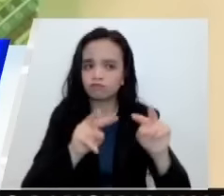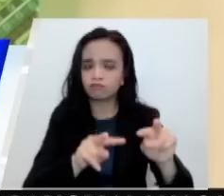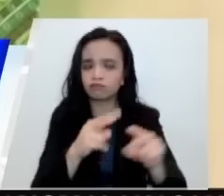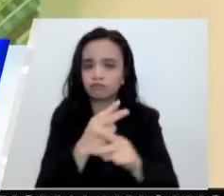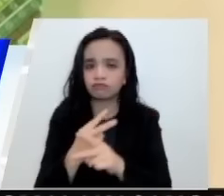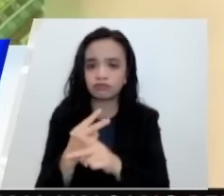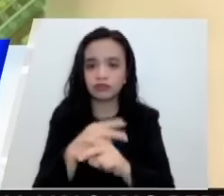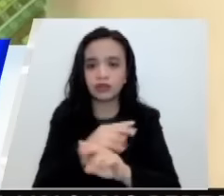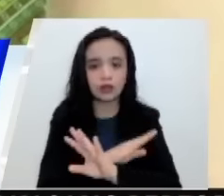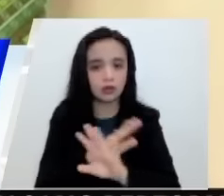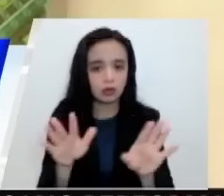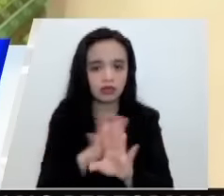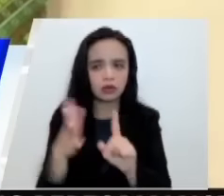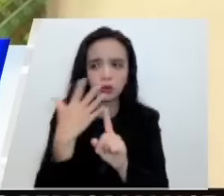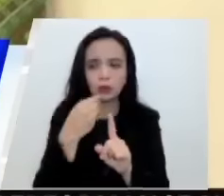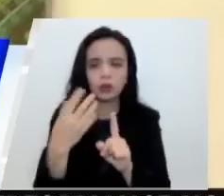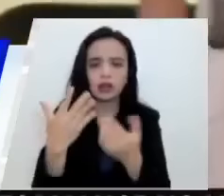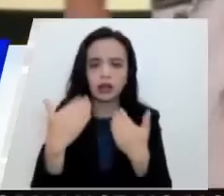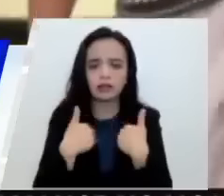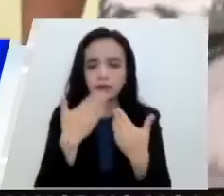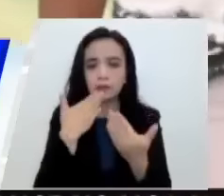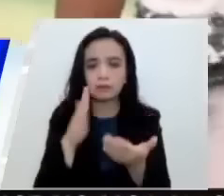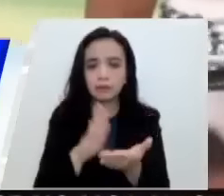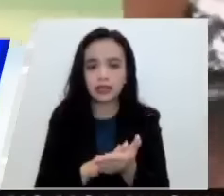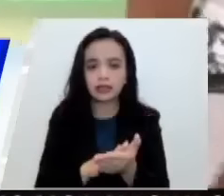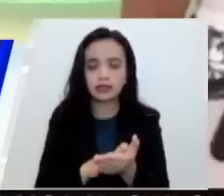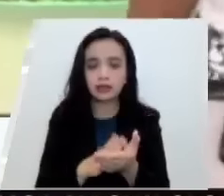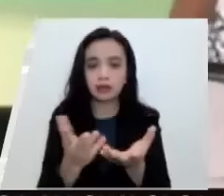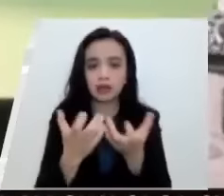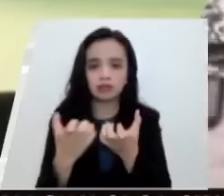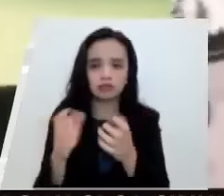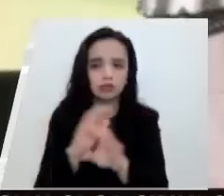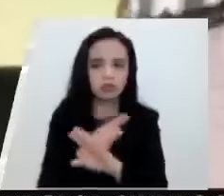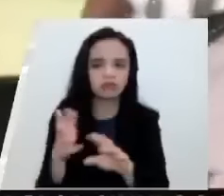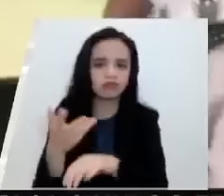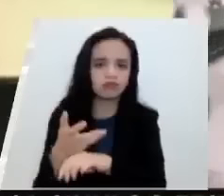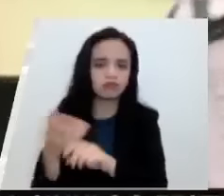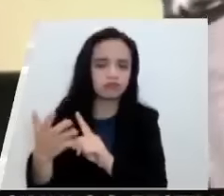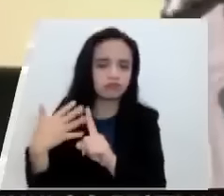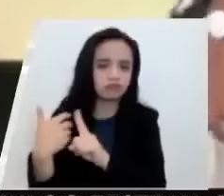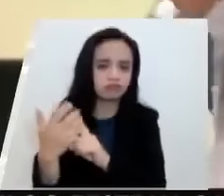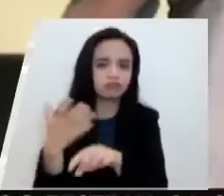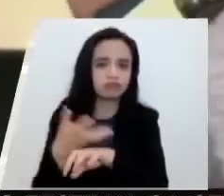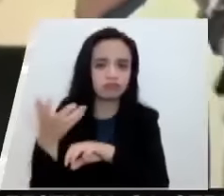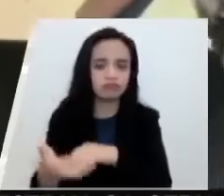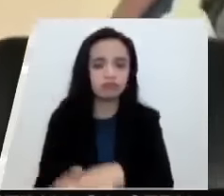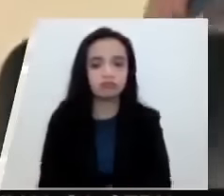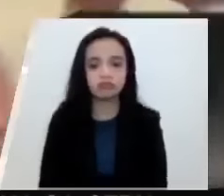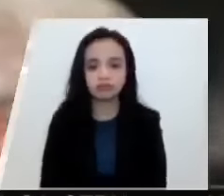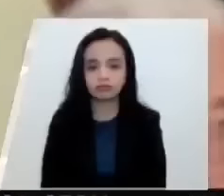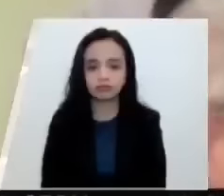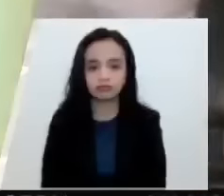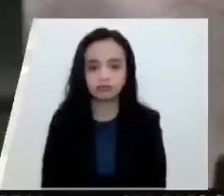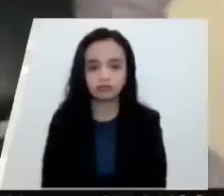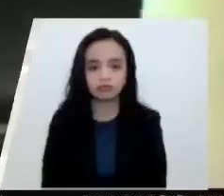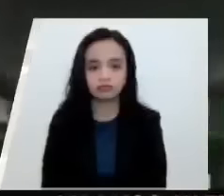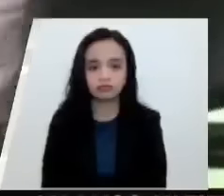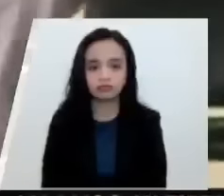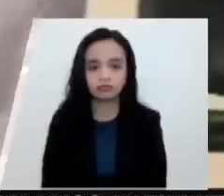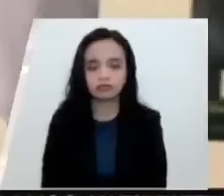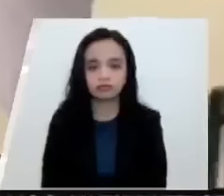mga taong may mga masasamang hangarin. Para sa GMA Integrated News, Jandy Esteban, Nakatutok,